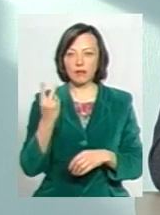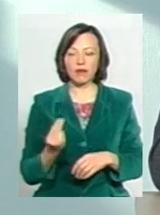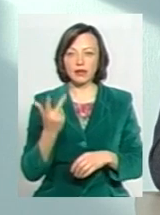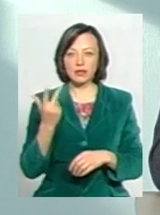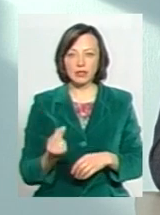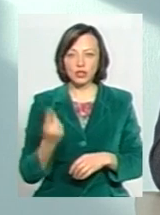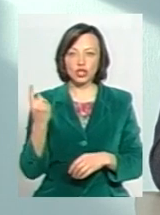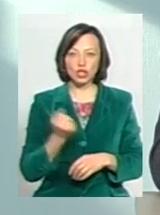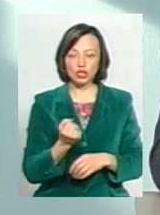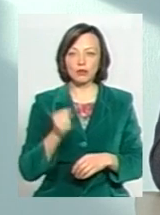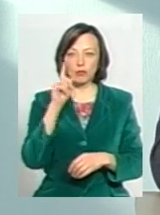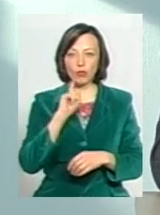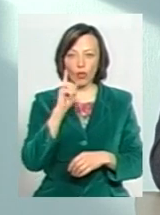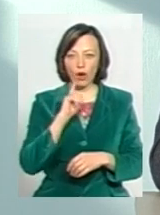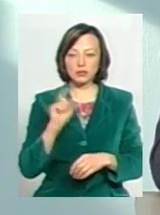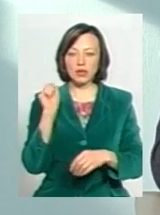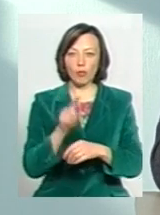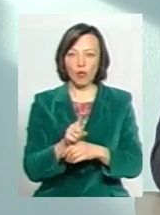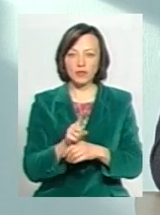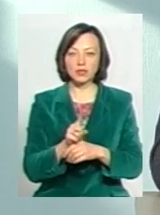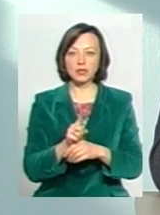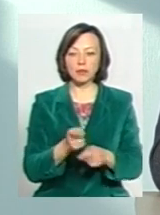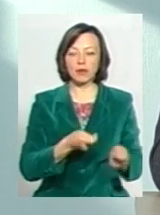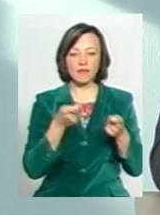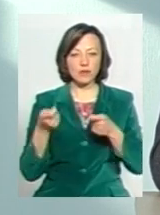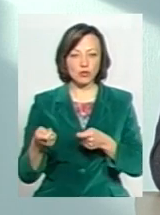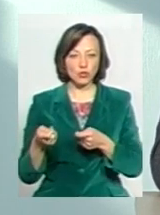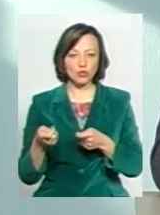можливо, тиждень, поки буде замовлення, поки привезуть.